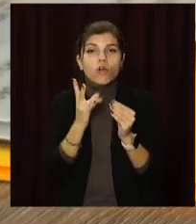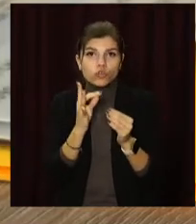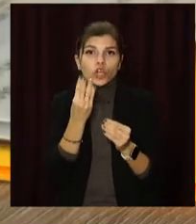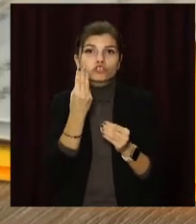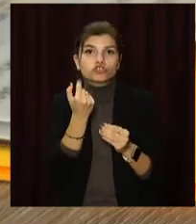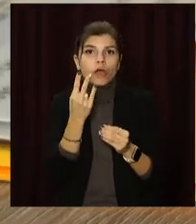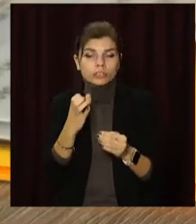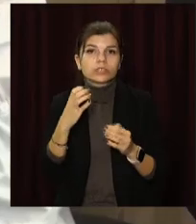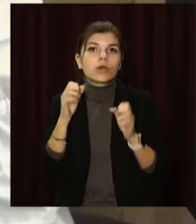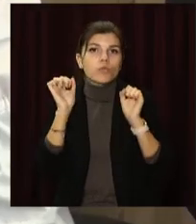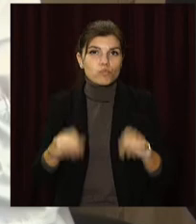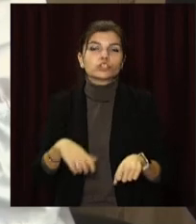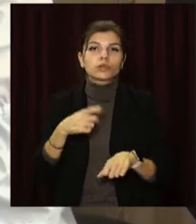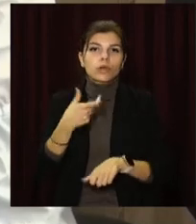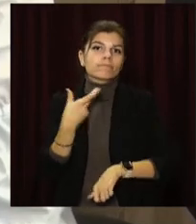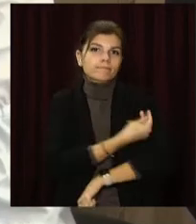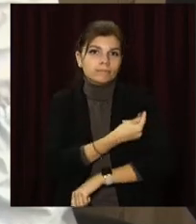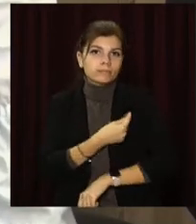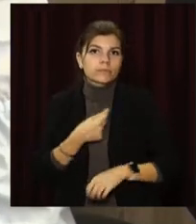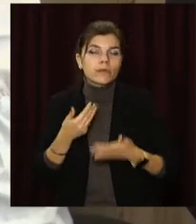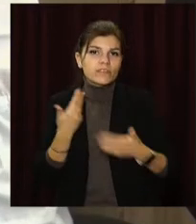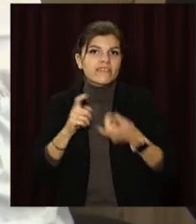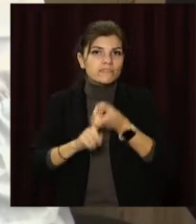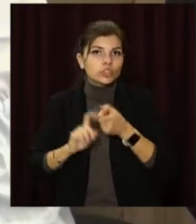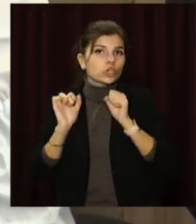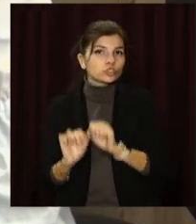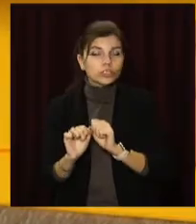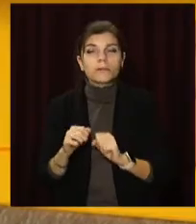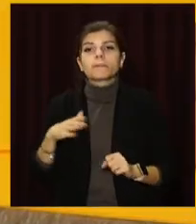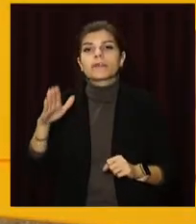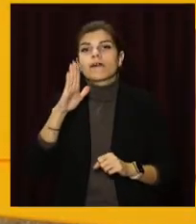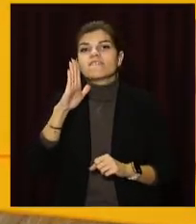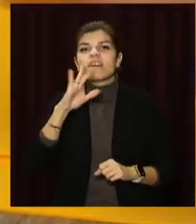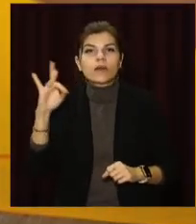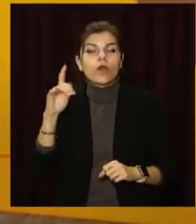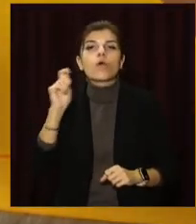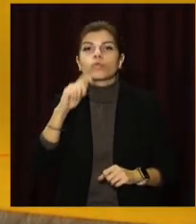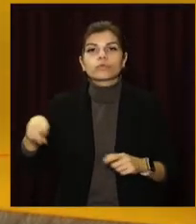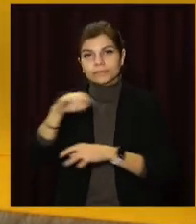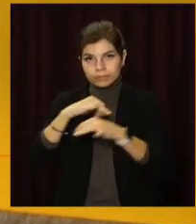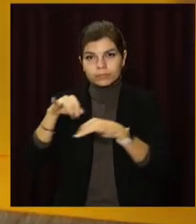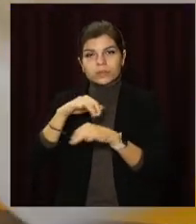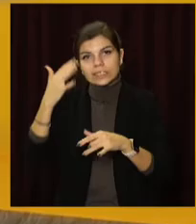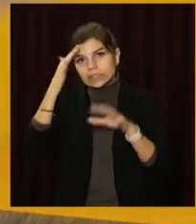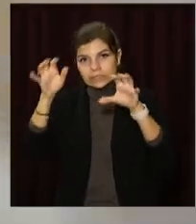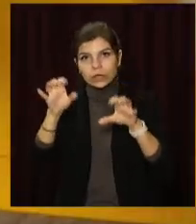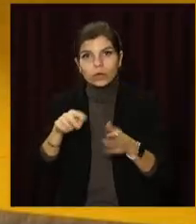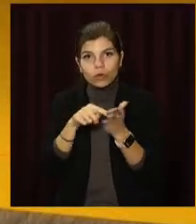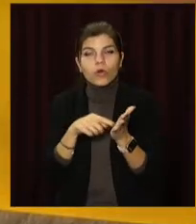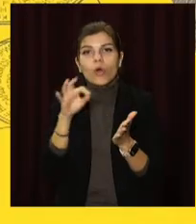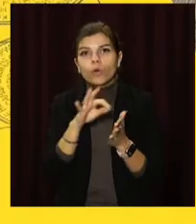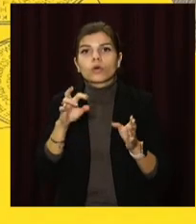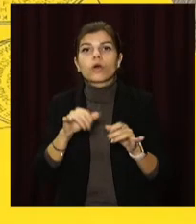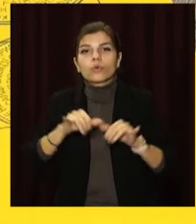отримати справжній захист від підступного вірусу. У Верховній Раді на найближчому засіданні планують прийняти законопроєкт про